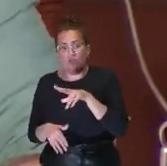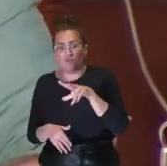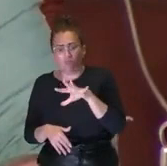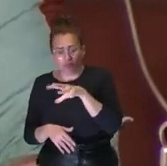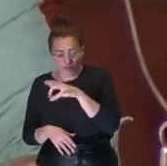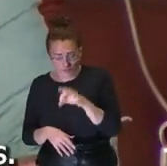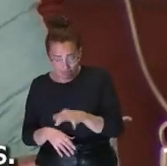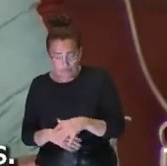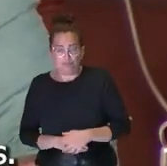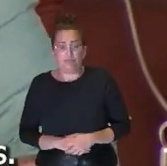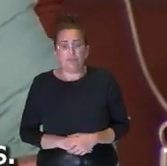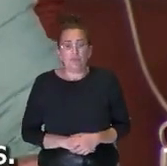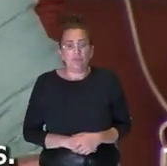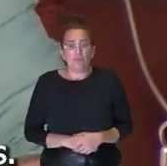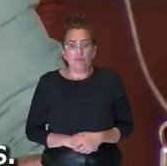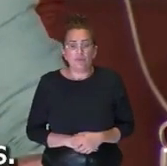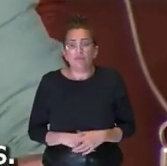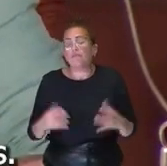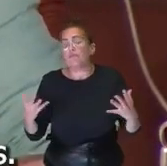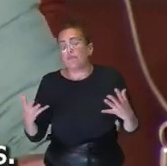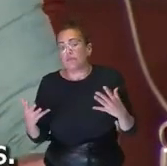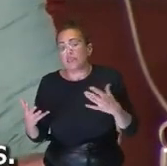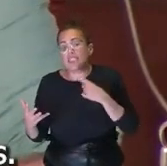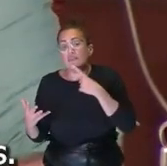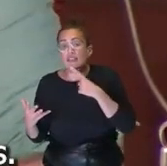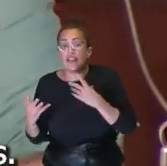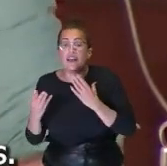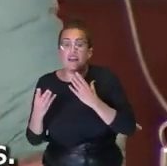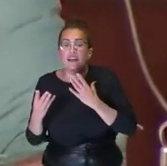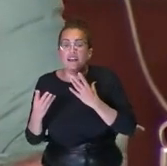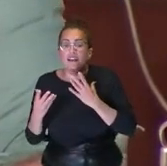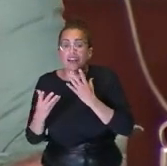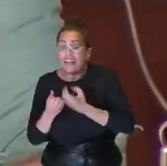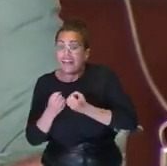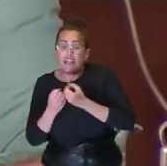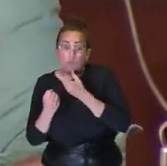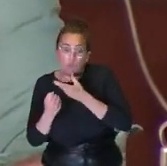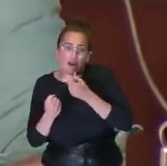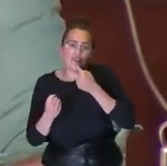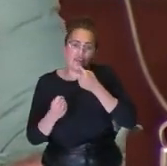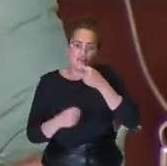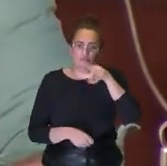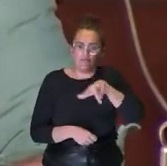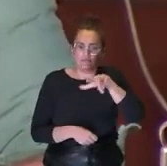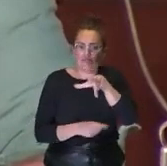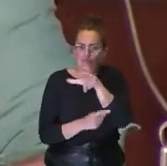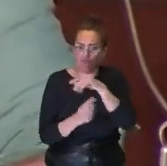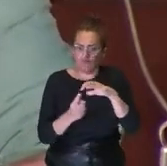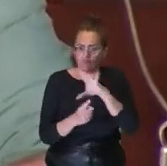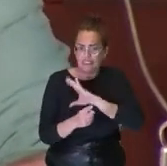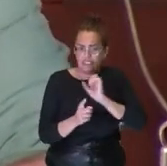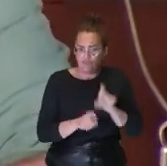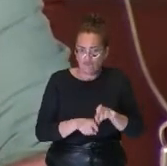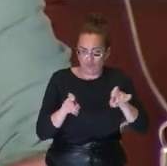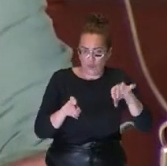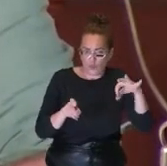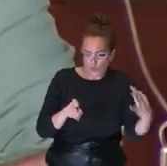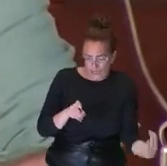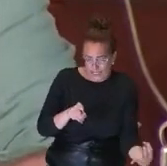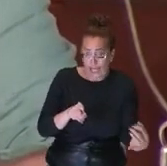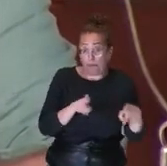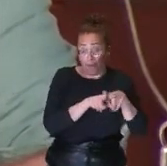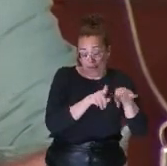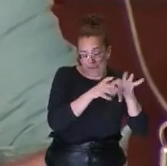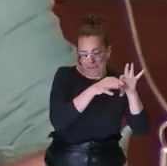plancher. Ce qui est exclu des faits de beaucoup d'opérations. Donc à la fois on augmente la part de logements sociaux dans les opérations et on augmente aussi le